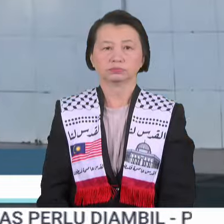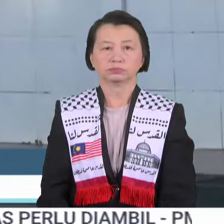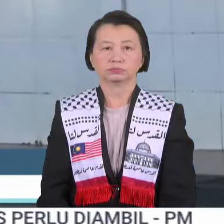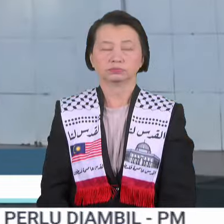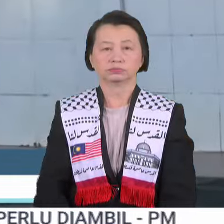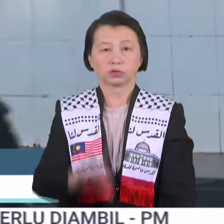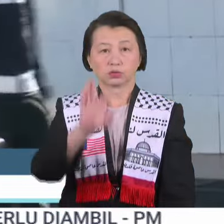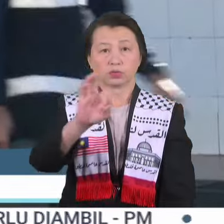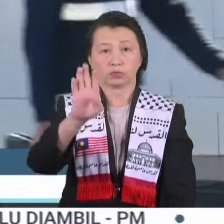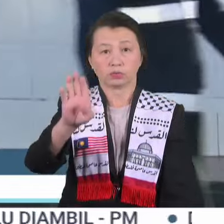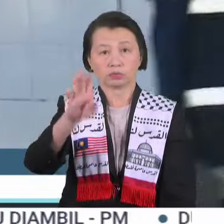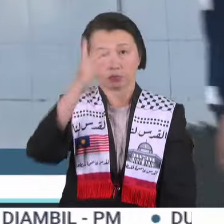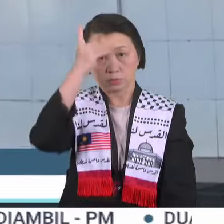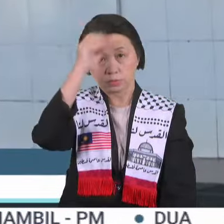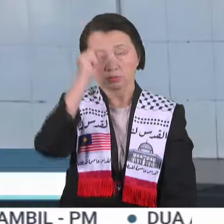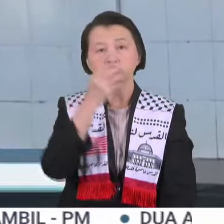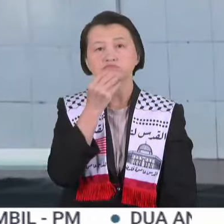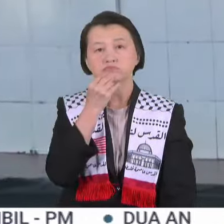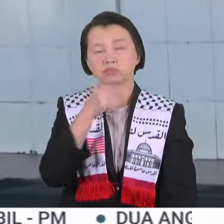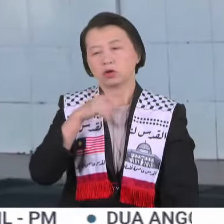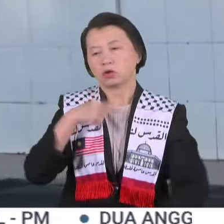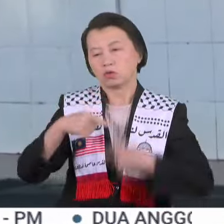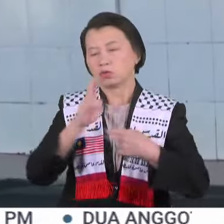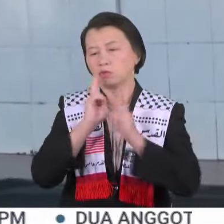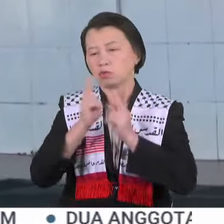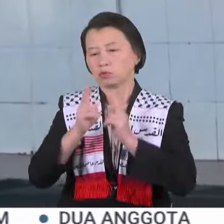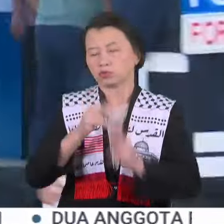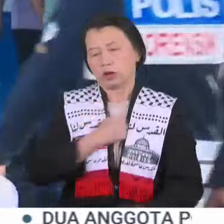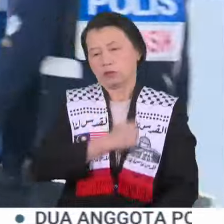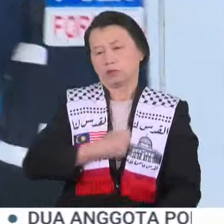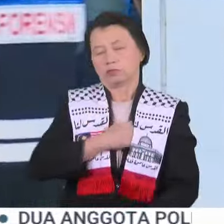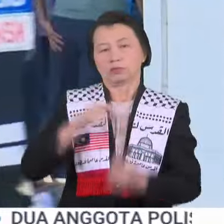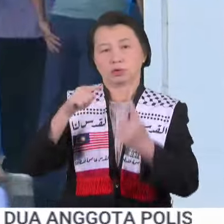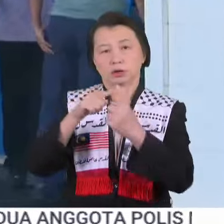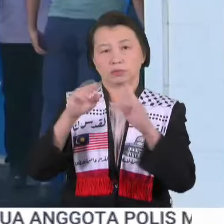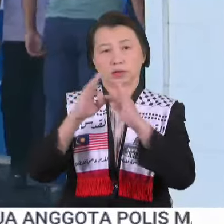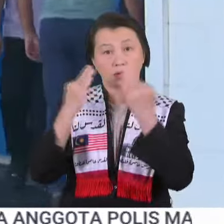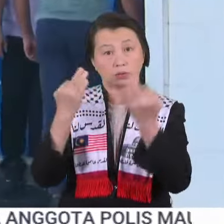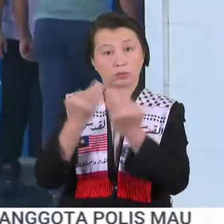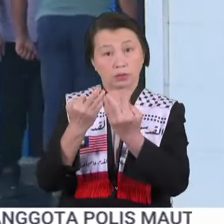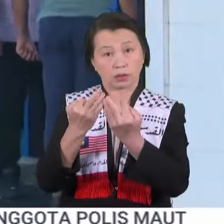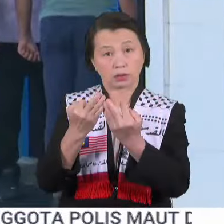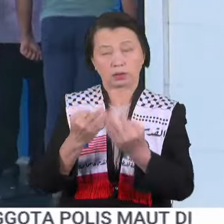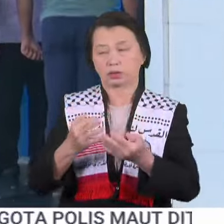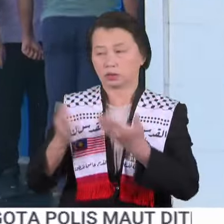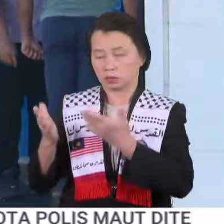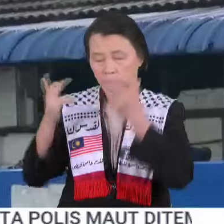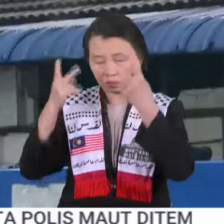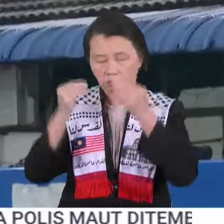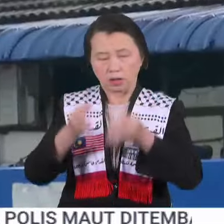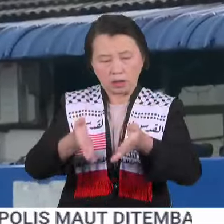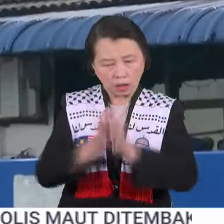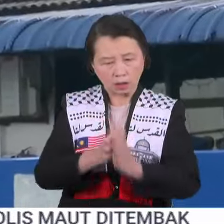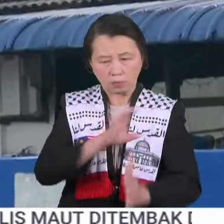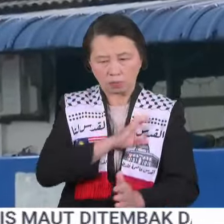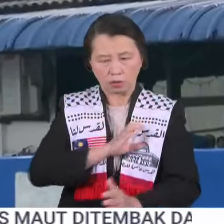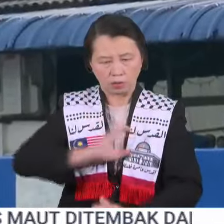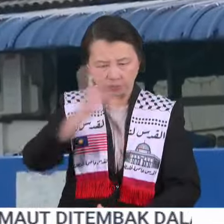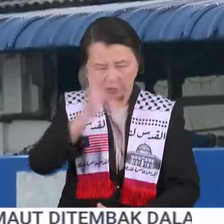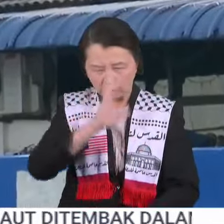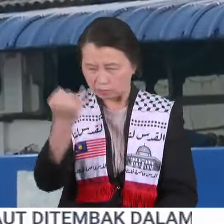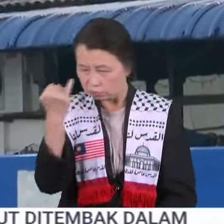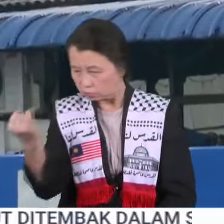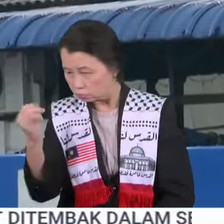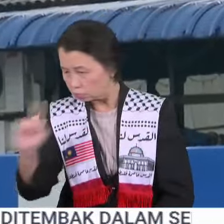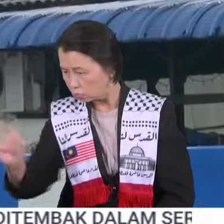Menerusi Facebook, Datuk Seri Anwar turut mengucapkan takziah kepada keluarga semua anggota terlibat. Beliau menggesa pihak berkuasa segera mencari dalang